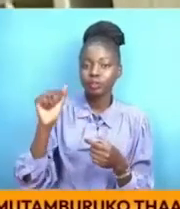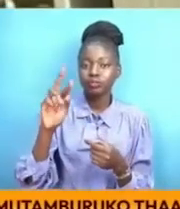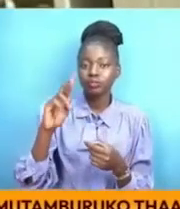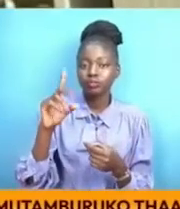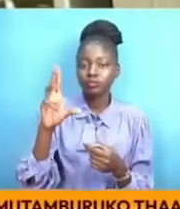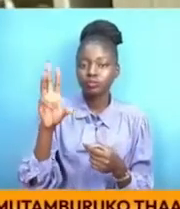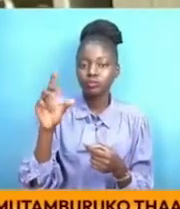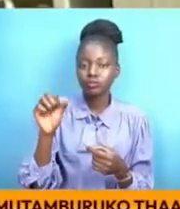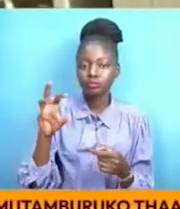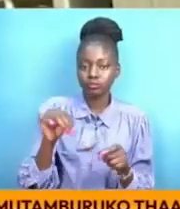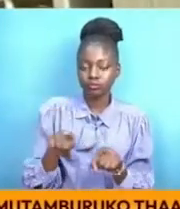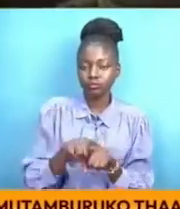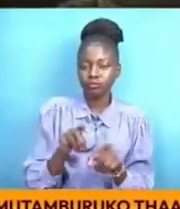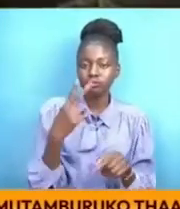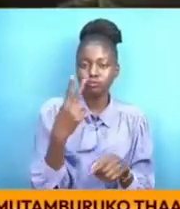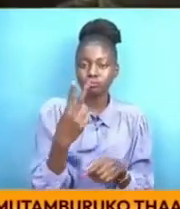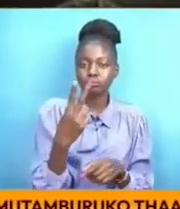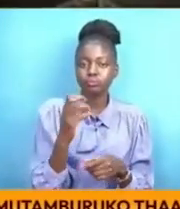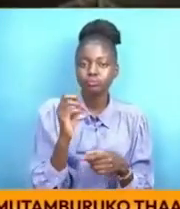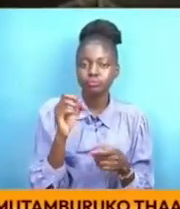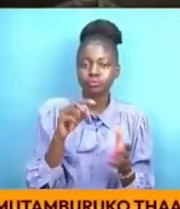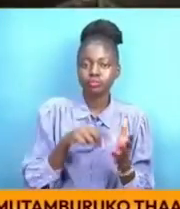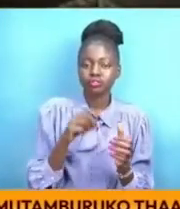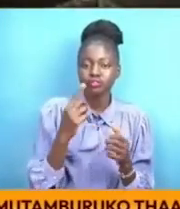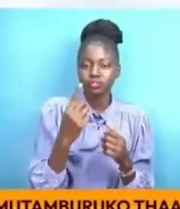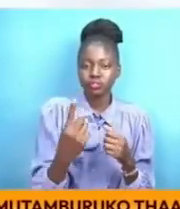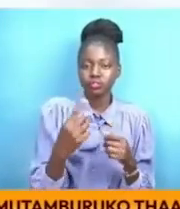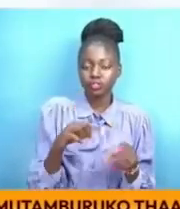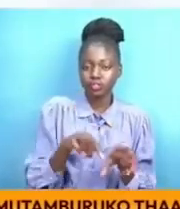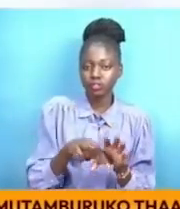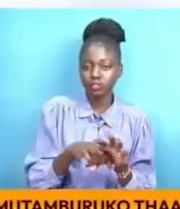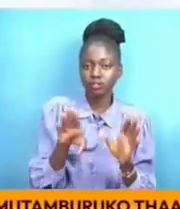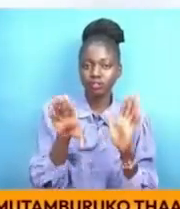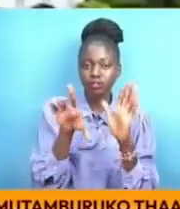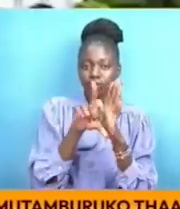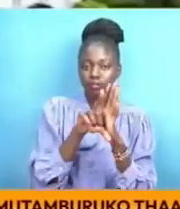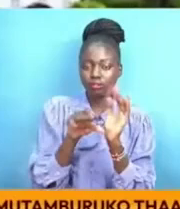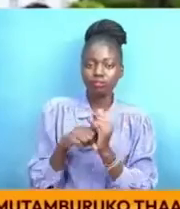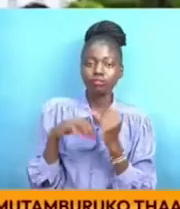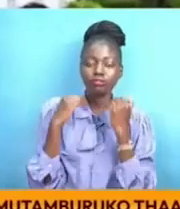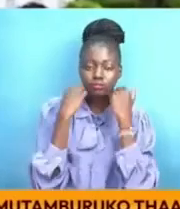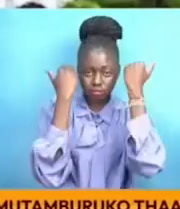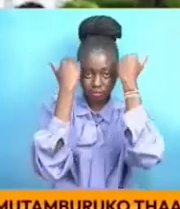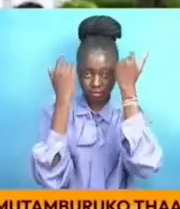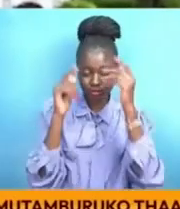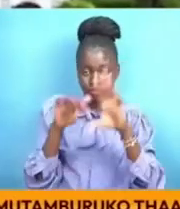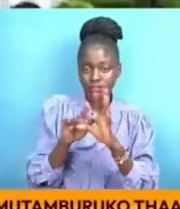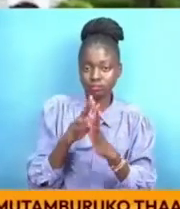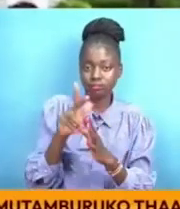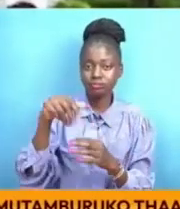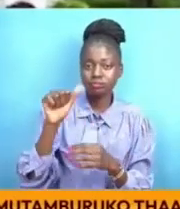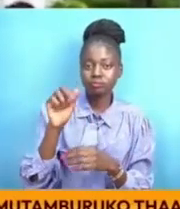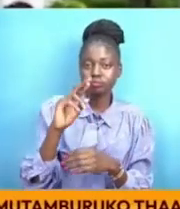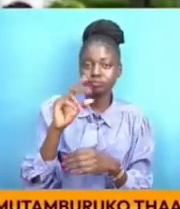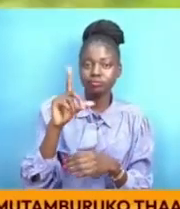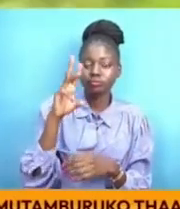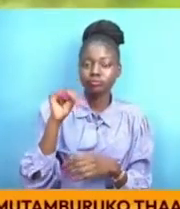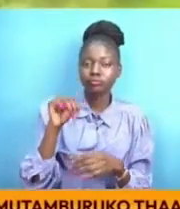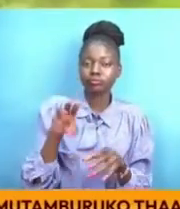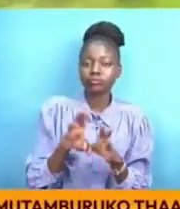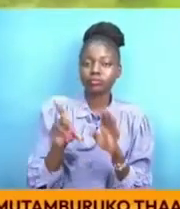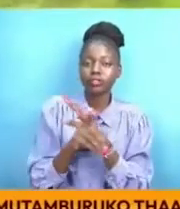bilioni 2.1 kuri honge cia magoti thingira wa iregi hamwe na wabici ya munini wa